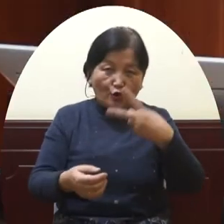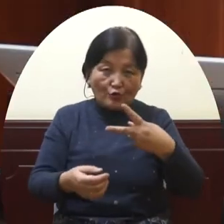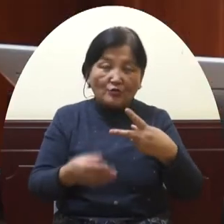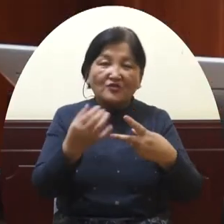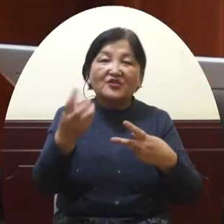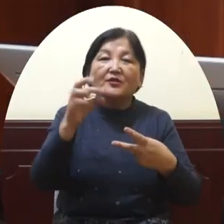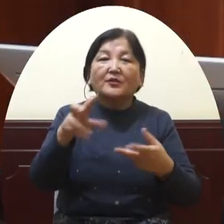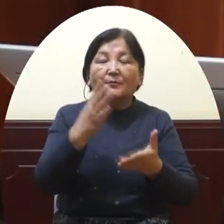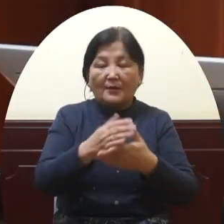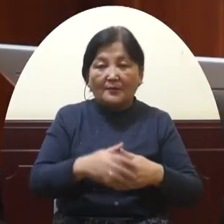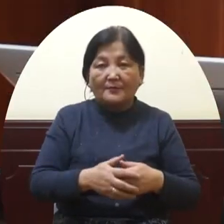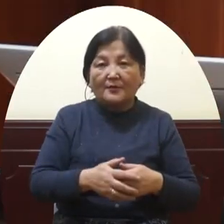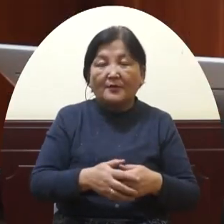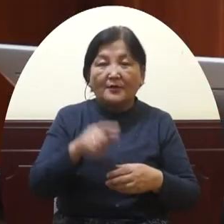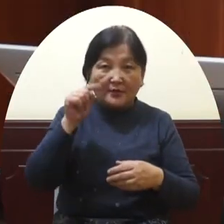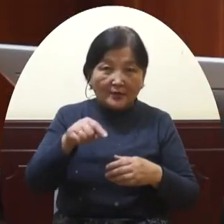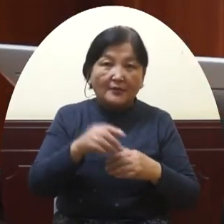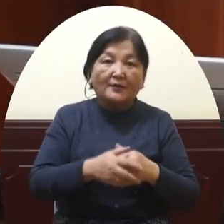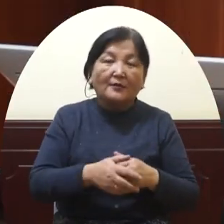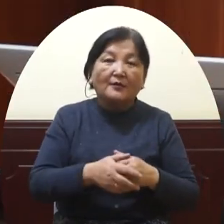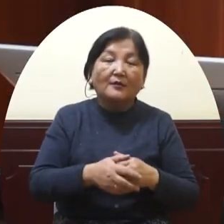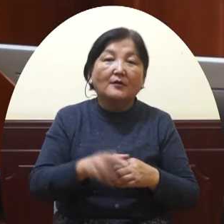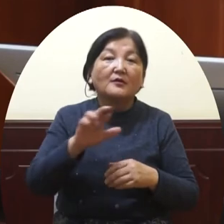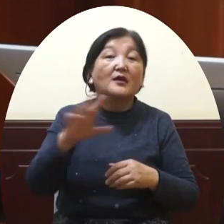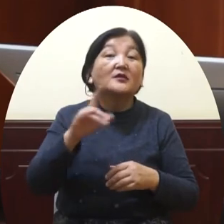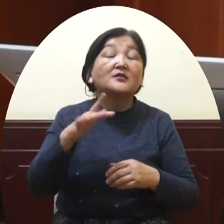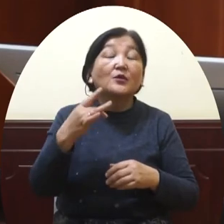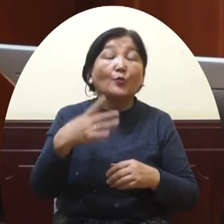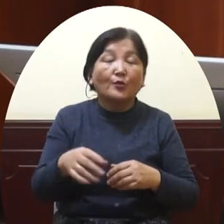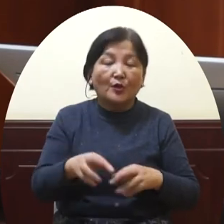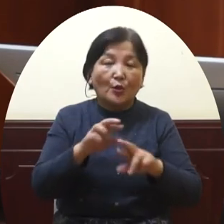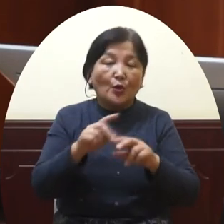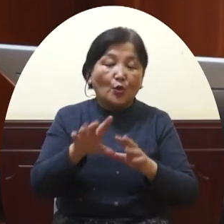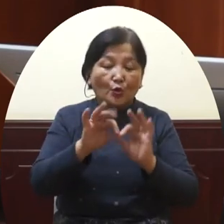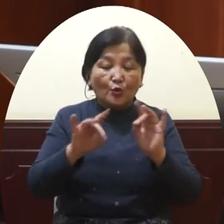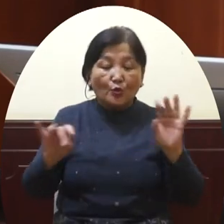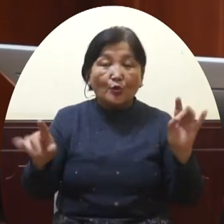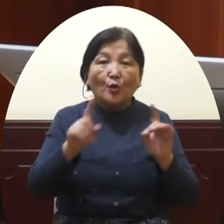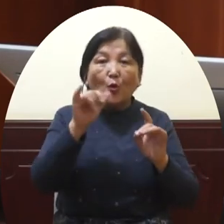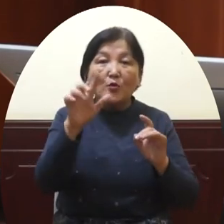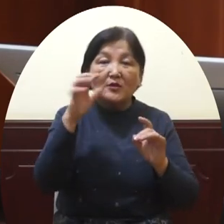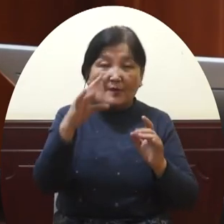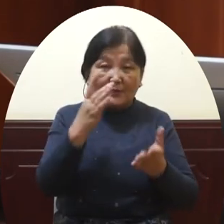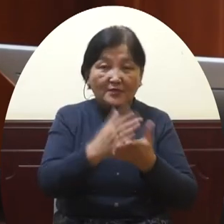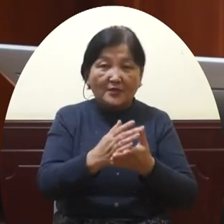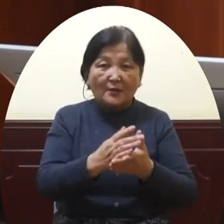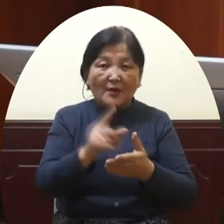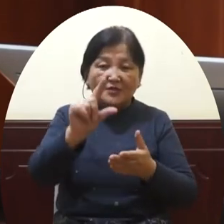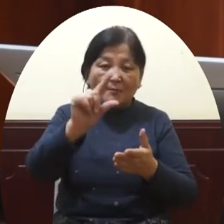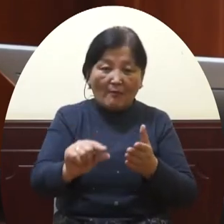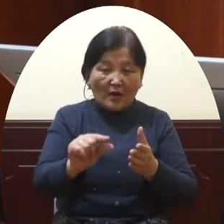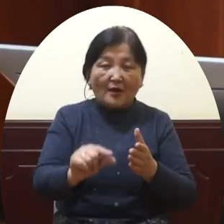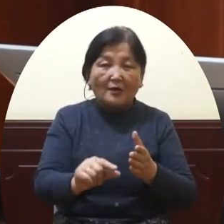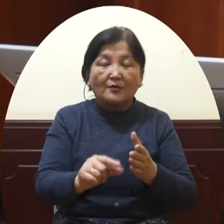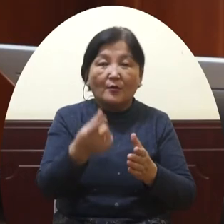А гэтэл энэ янз бүрийн хувилбарууд байдаг юм байна. Нэгдүгээр маш бага мөнгөөр сонгууль хийж болох хувилбарыг